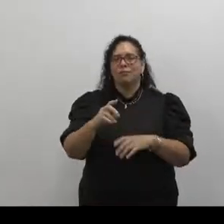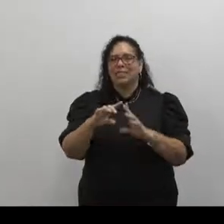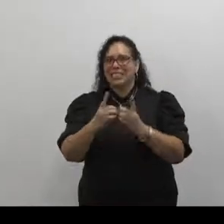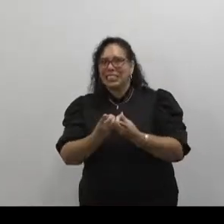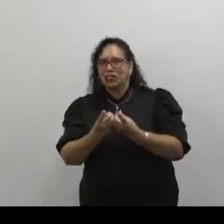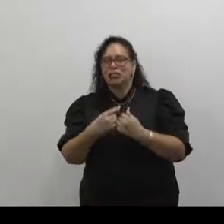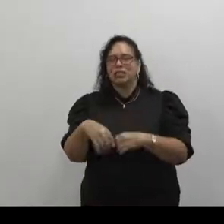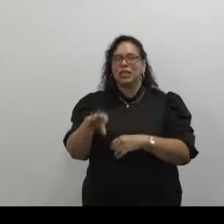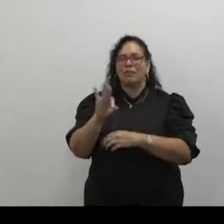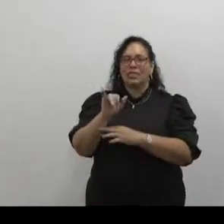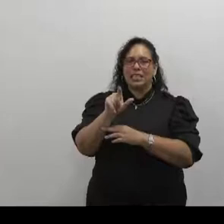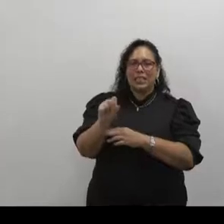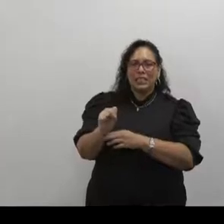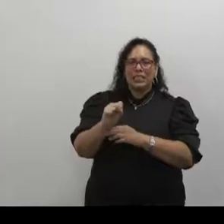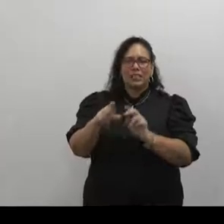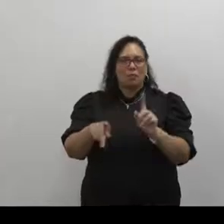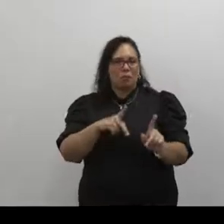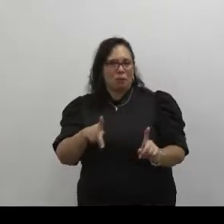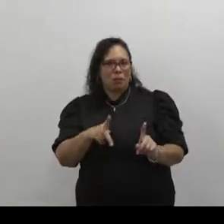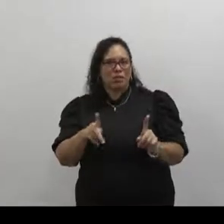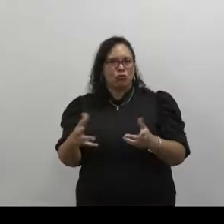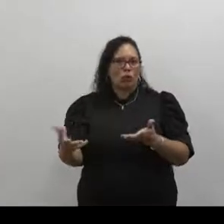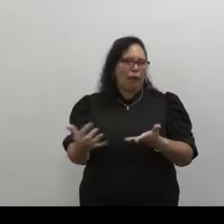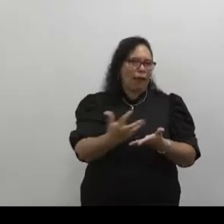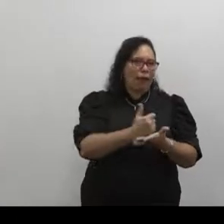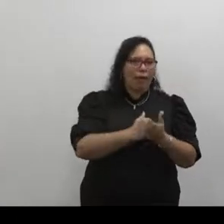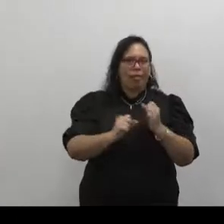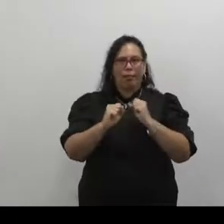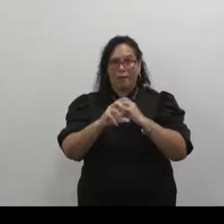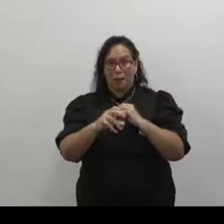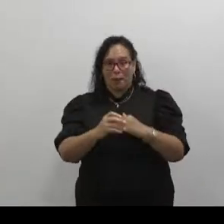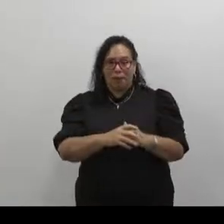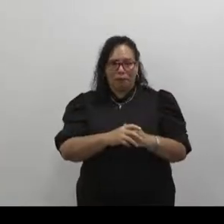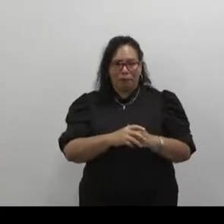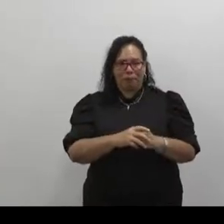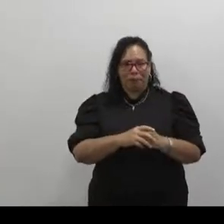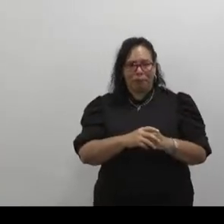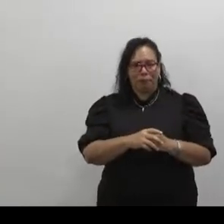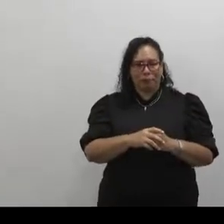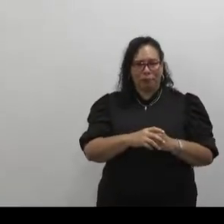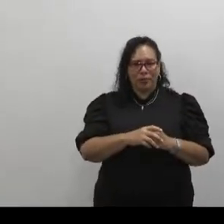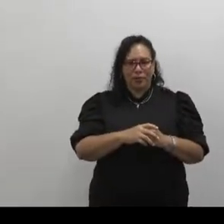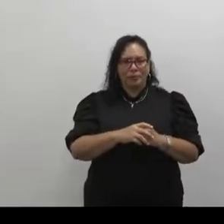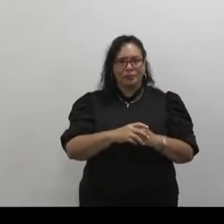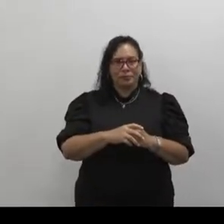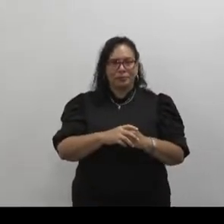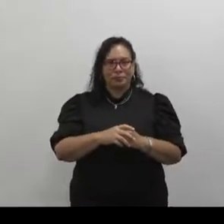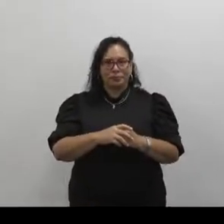tầng tầm tầm bán màn đảm bày cả rồi xoay rộng mà tệ dù bó tập tỏ